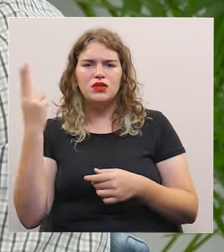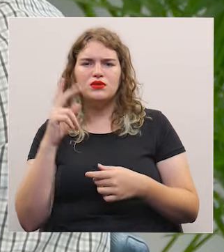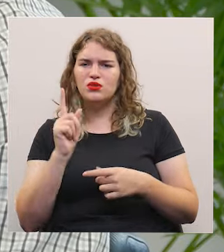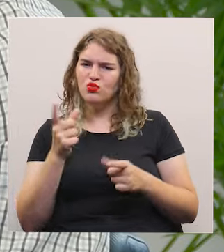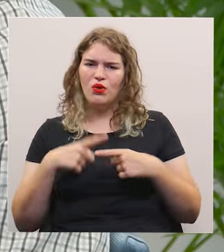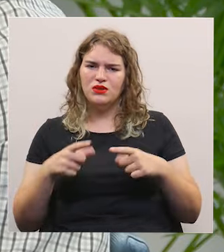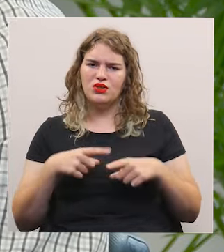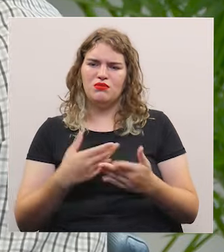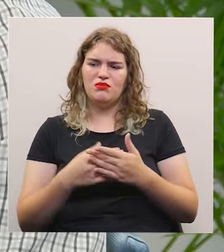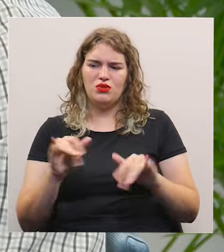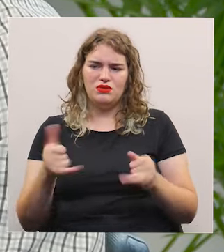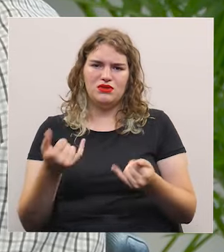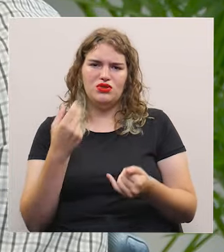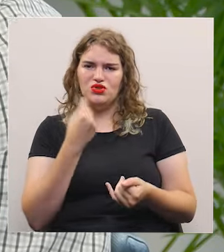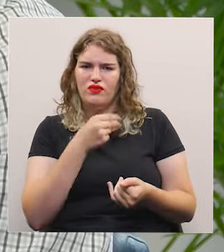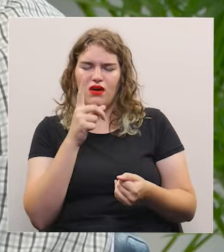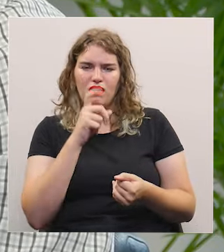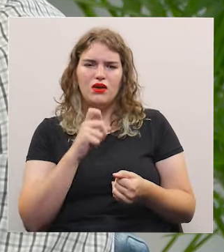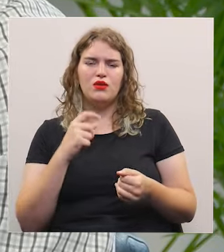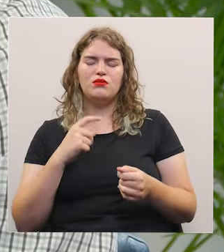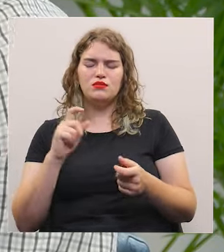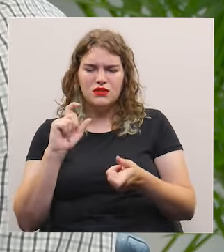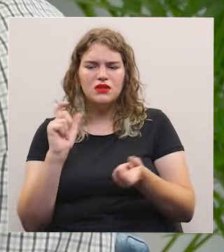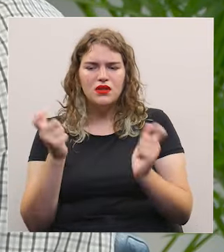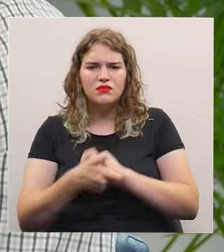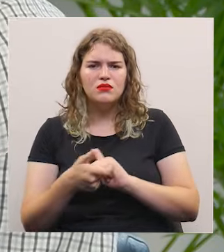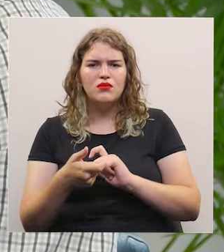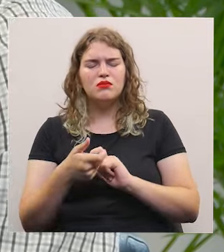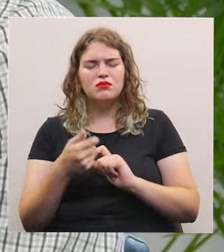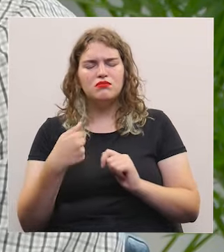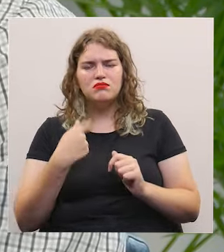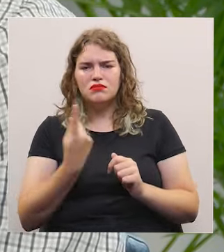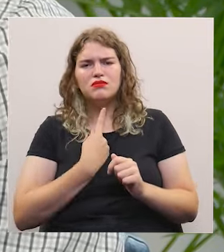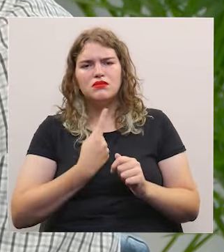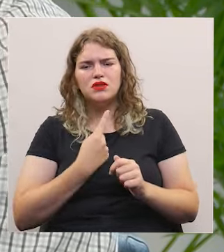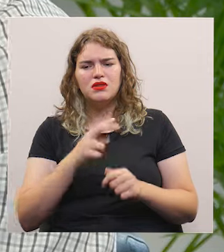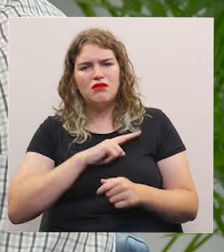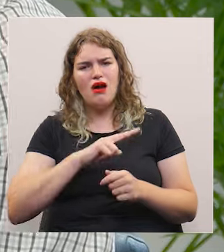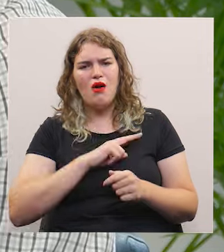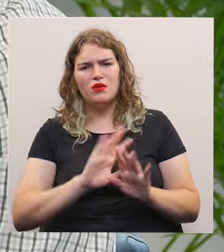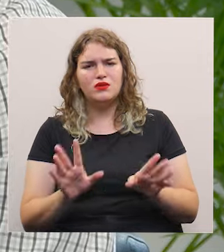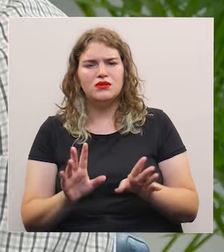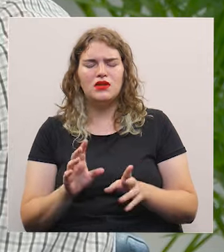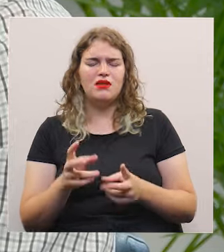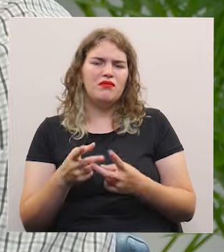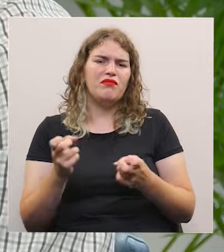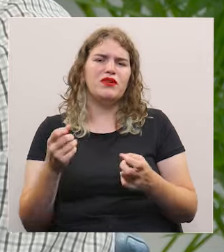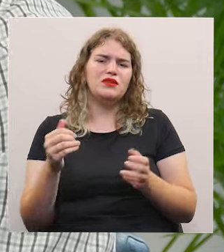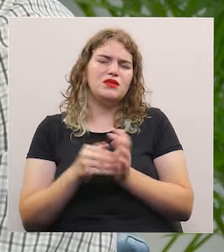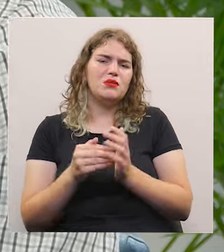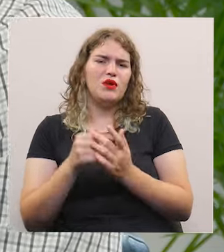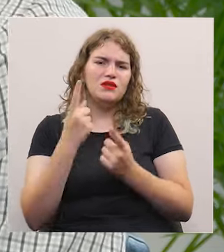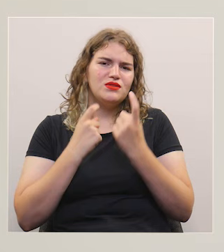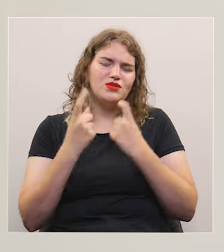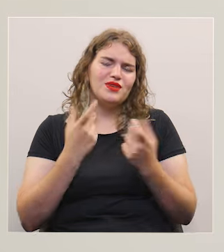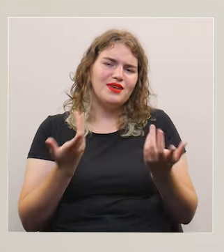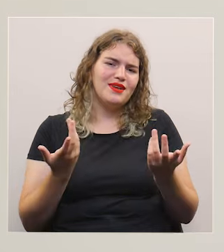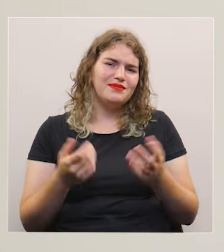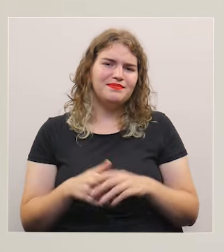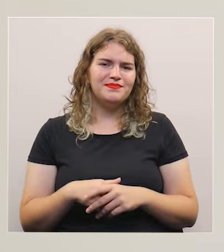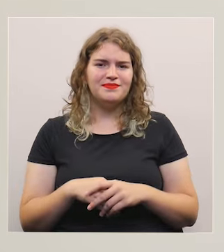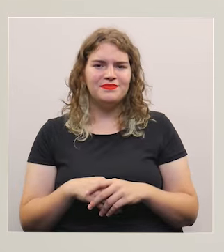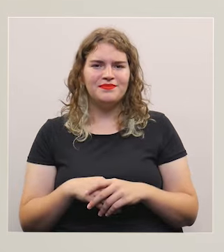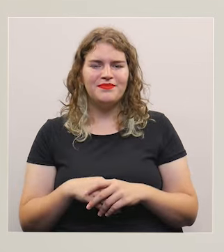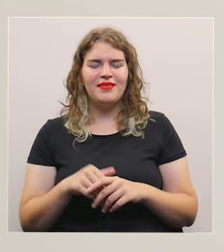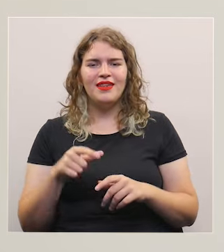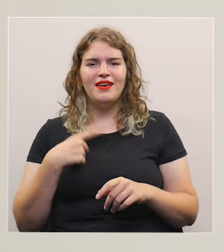către El. Și să ajungem să ne pocăim prin încercare, că ne putem pocăi prin dragoste. Cred că asta e ceva...